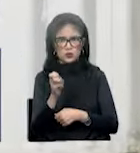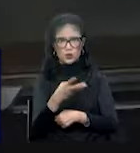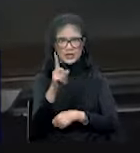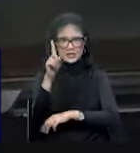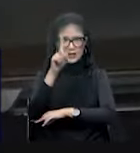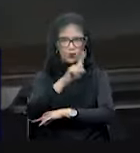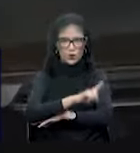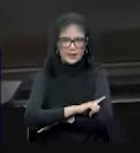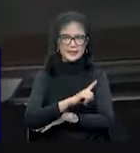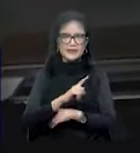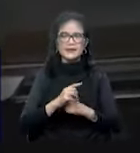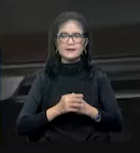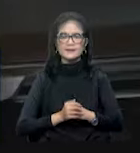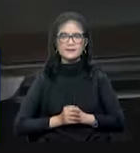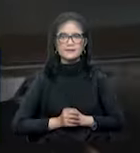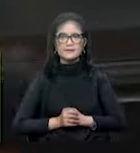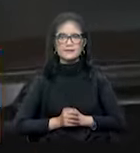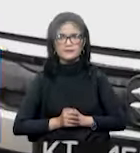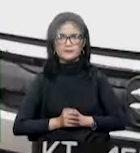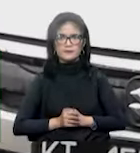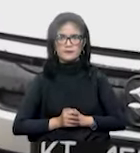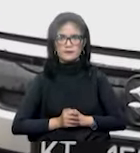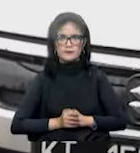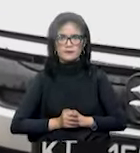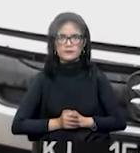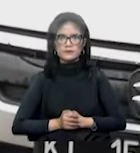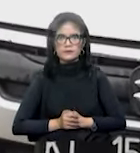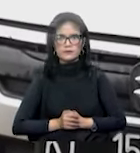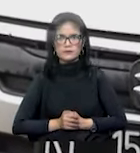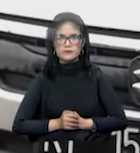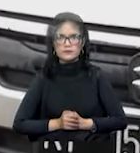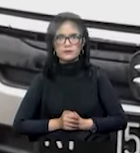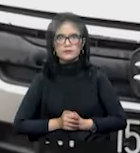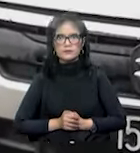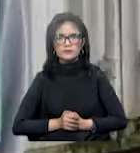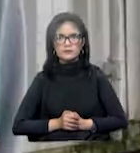Dari Kota Balikpapan, Kalimantan Timur, Mukmin Aziz, iNews, melaporkan.